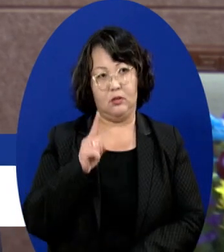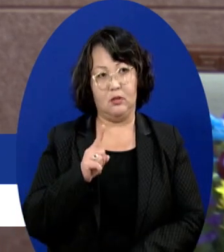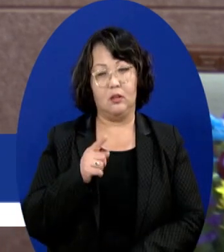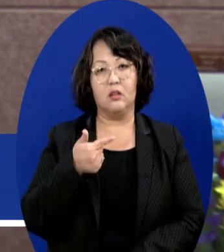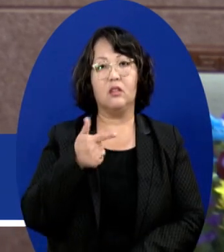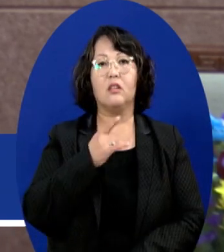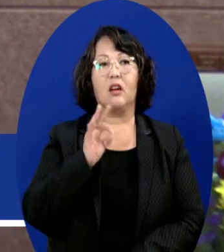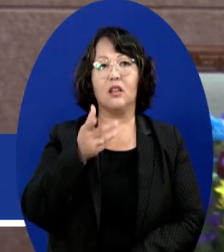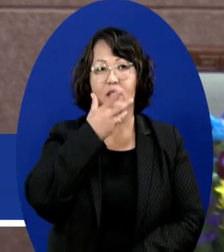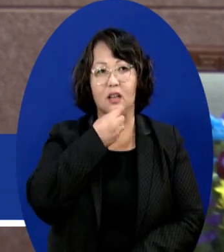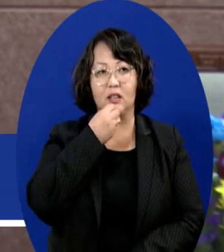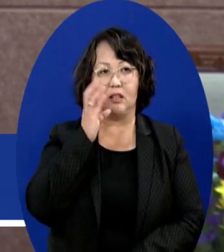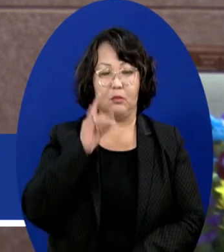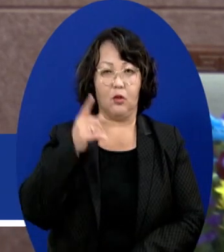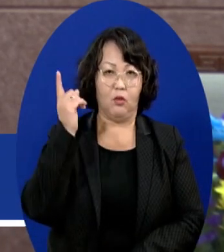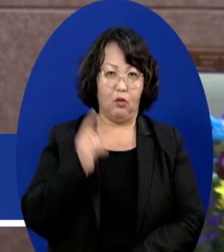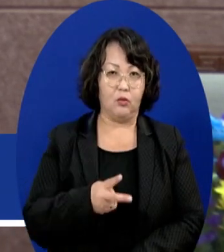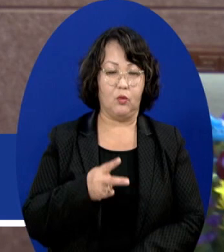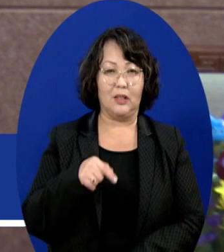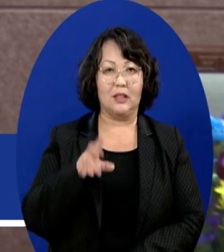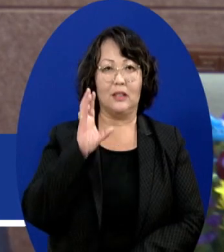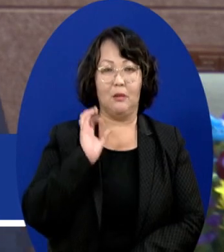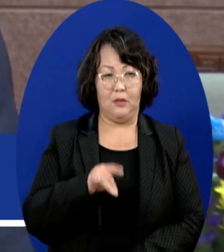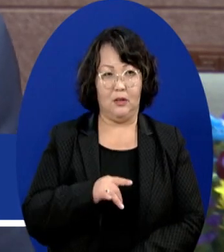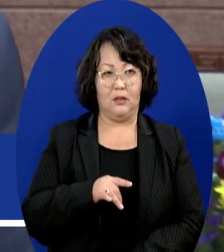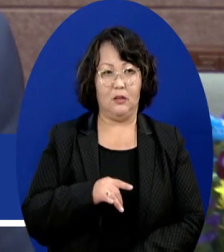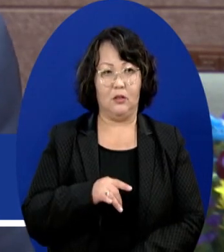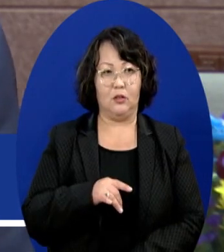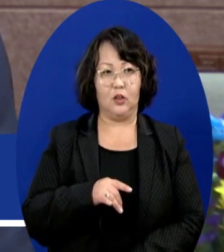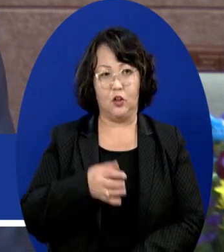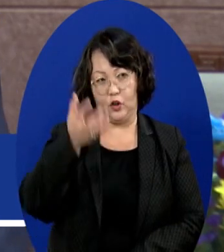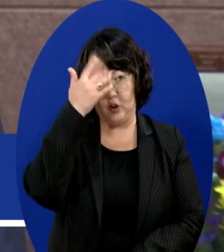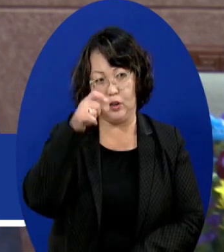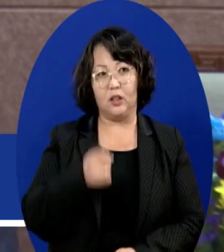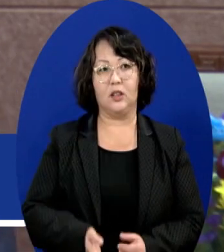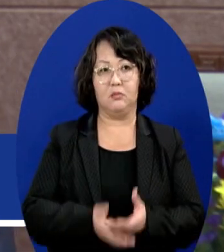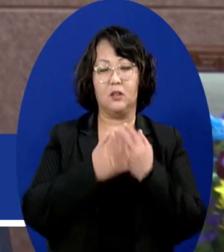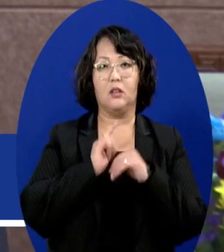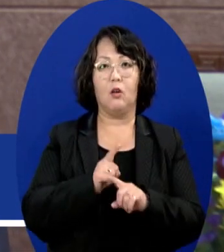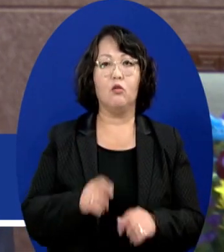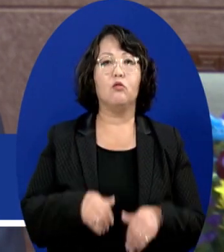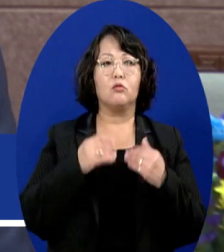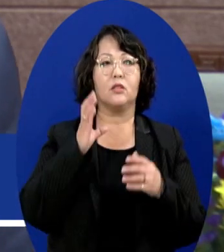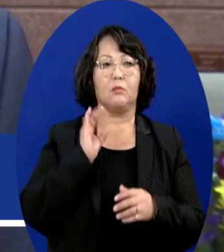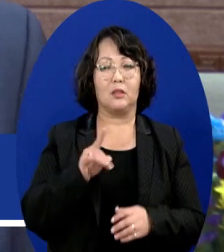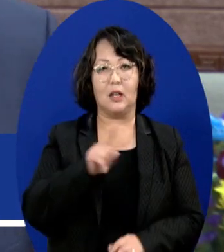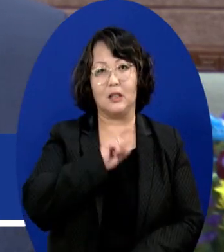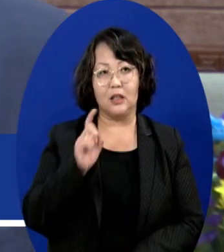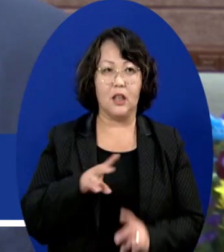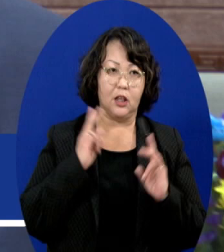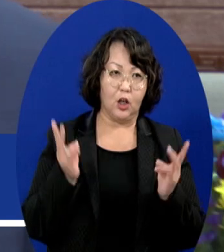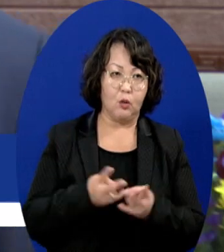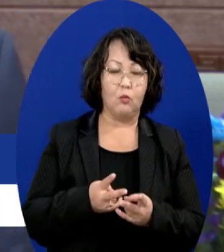гигэйлэг салбар байдаг. За хоёрдугаарт бол энэ салбар бол төрийн дэмжлэгээр л хөгждөг салбар. Энд бол тэр зах зээлийн нийгмийн вэ